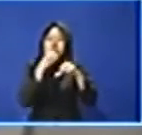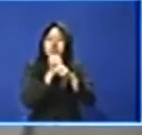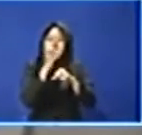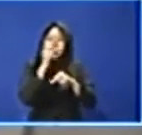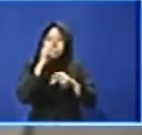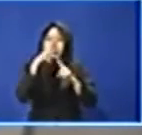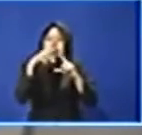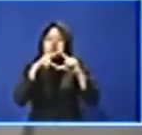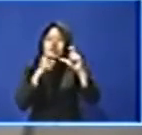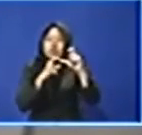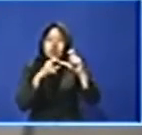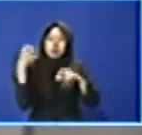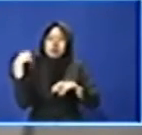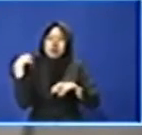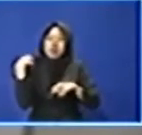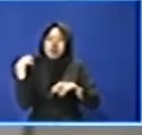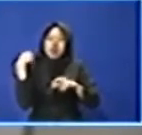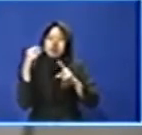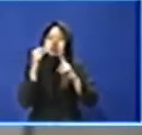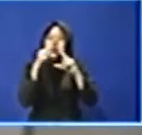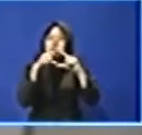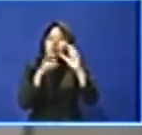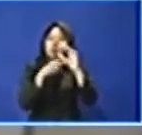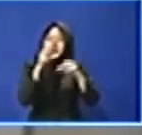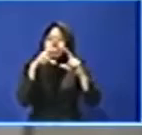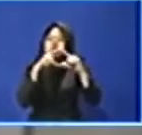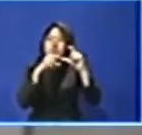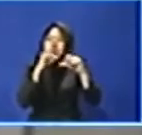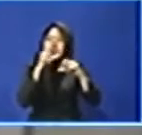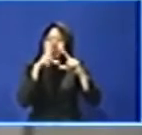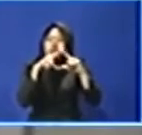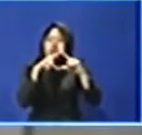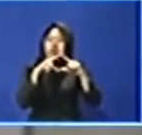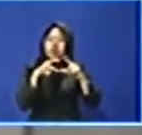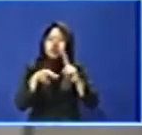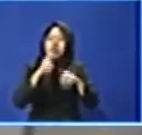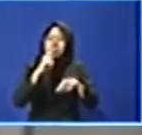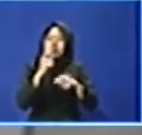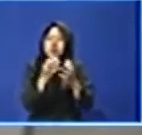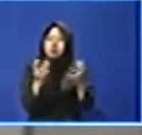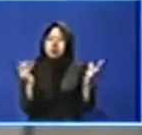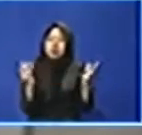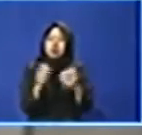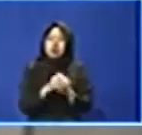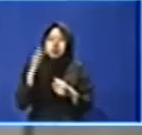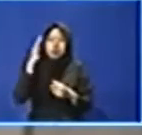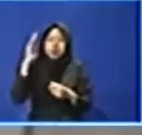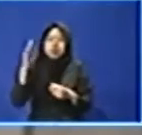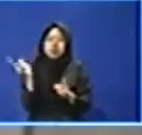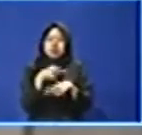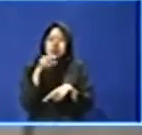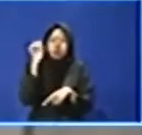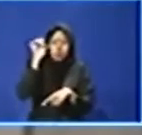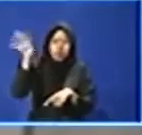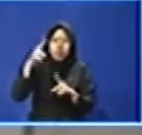menggunakan pemimpin yang Pancasila jadi untuk warga Kota Blitar jangan lupa tanggal